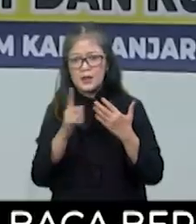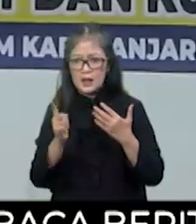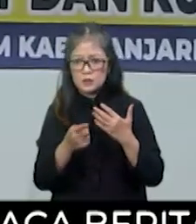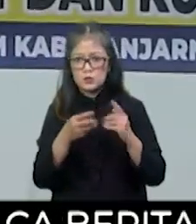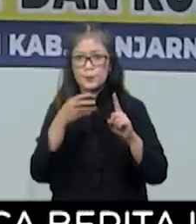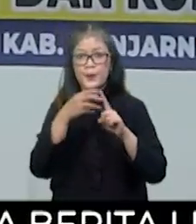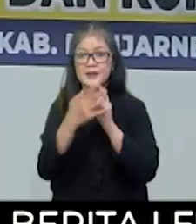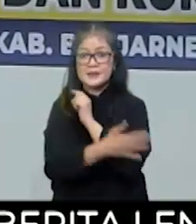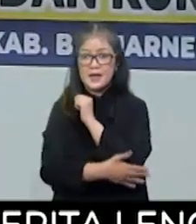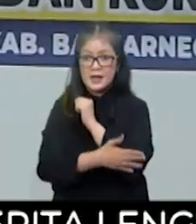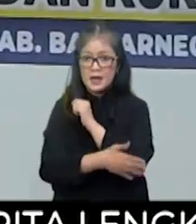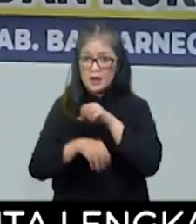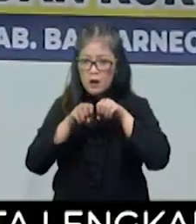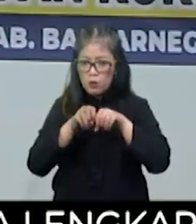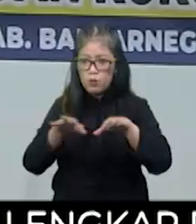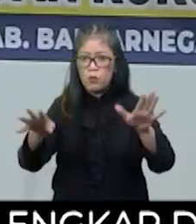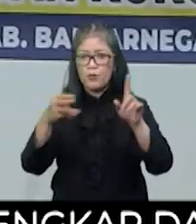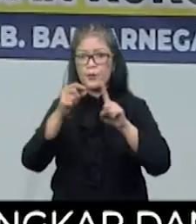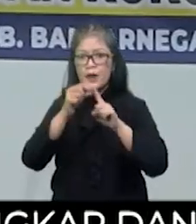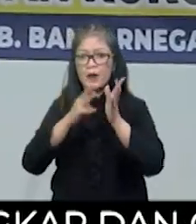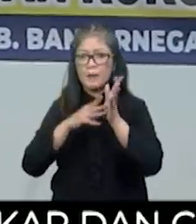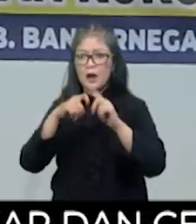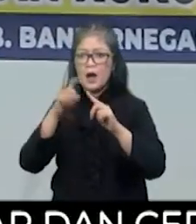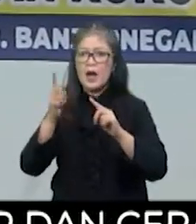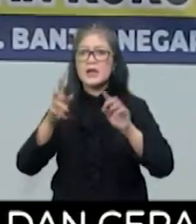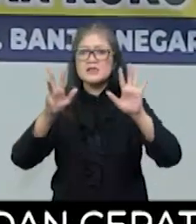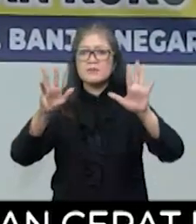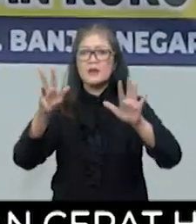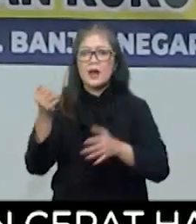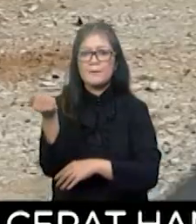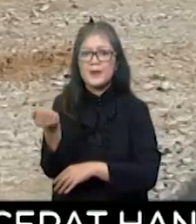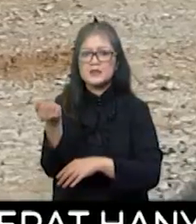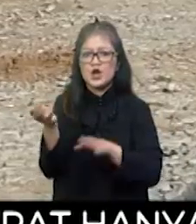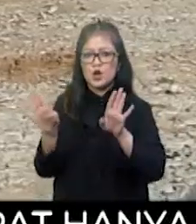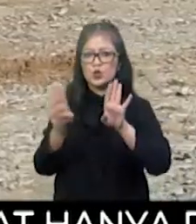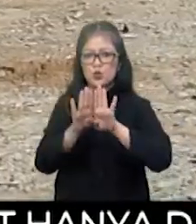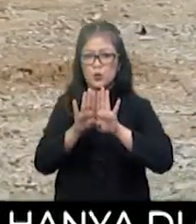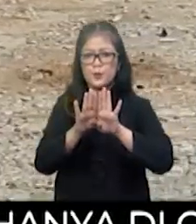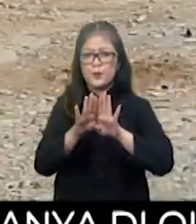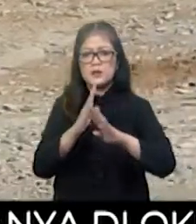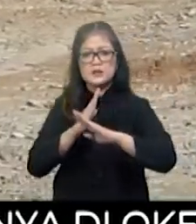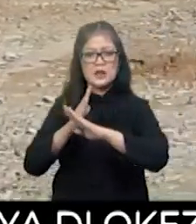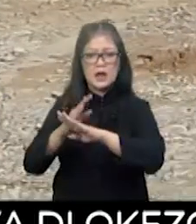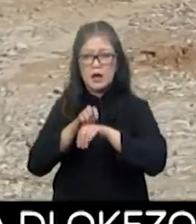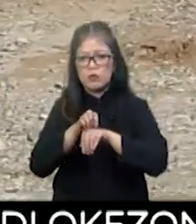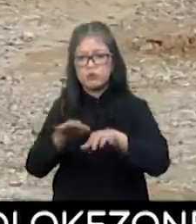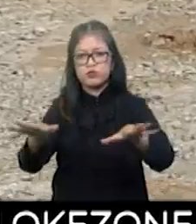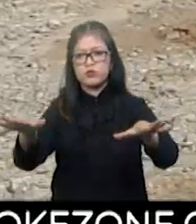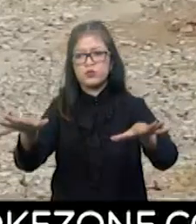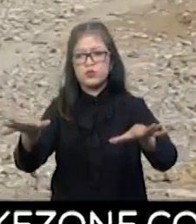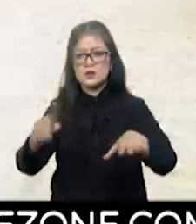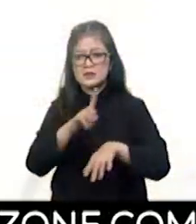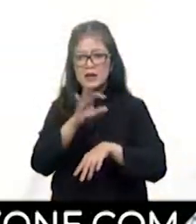9 pasar sapi ditutup sementara selama 1 bulan untuk mencegah penyebaran penyakit. Ratusan sapi yang terjangkit telah diisolasi.